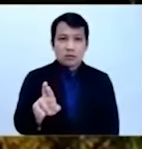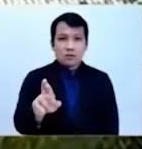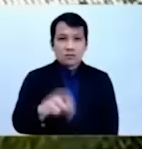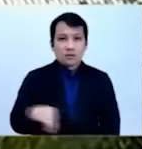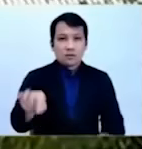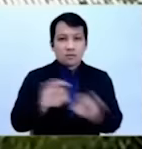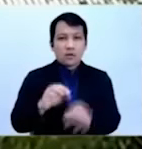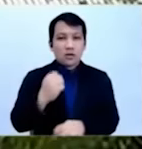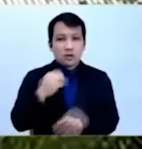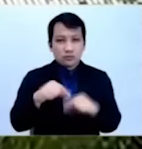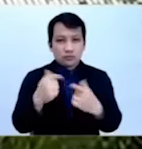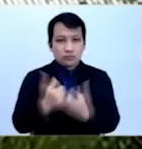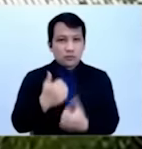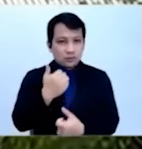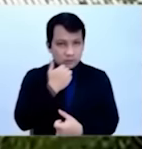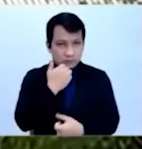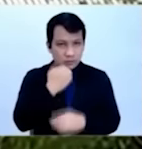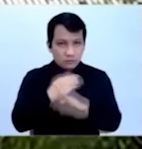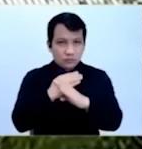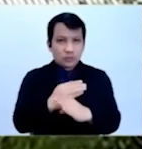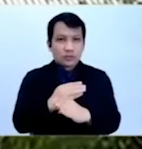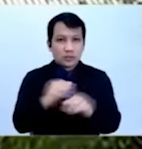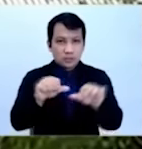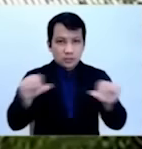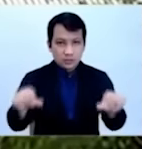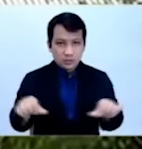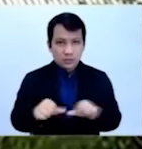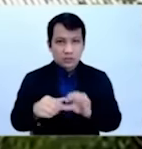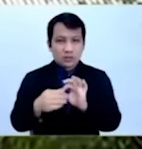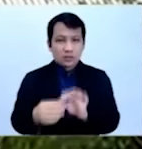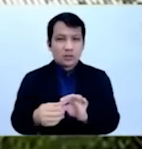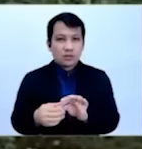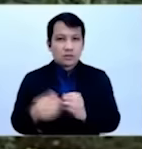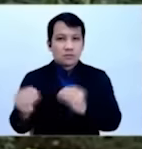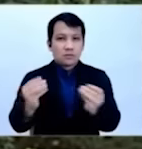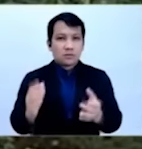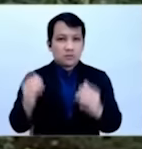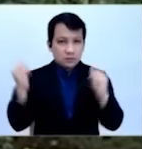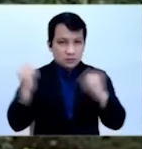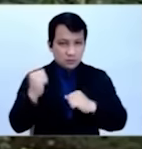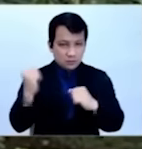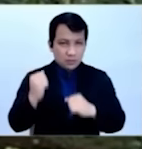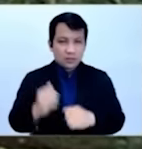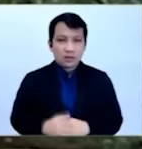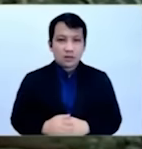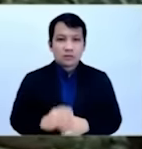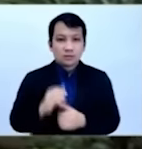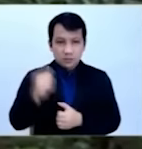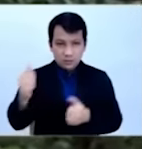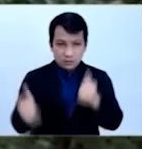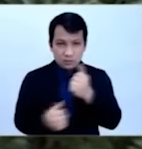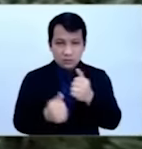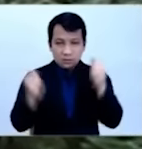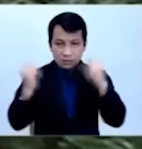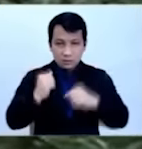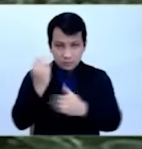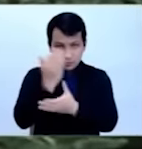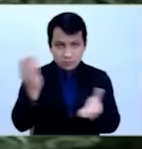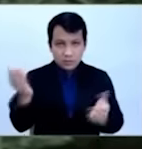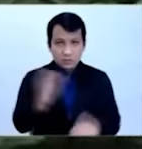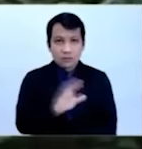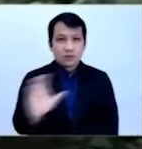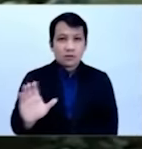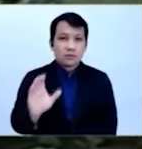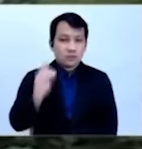grupo sa Protected Area Management Community-Based Resource Management Agreement. Sa ilalim ng kasunduan, pinayagan ng gobyerno ang